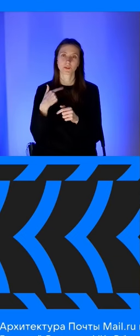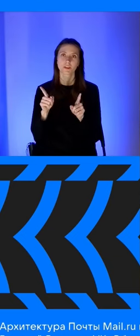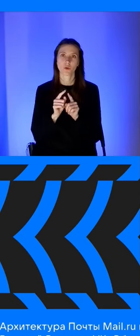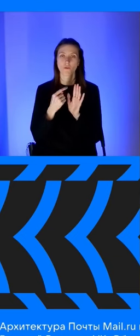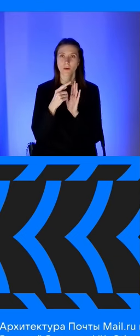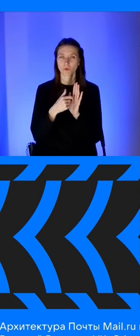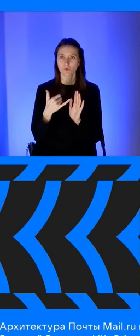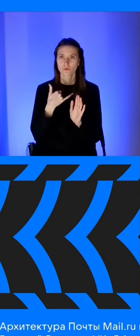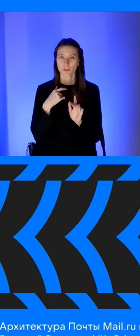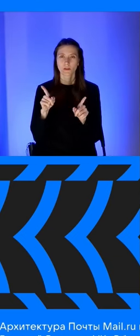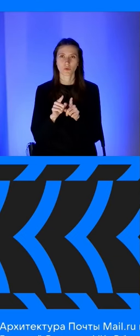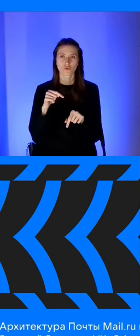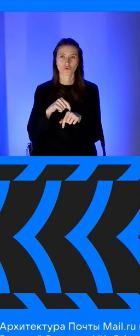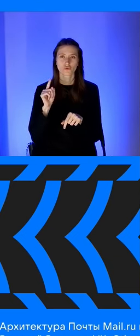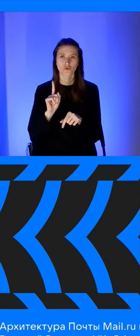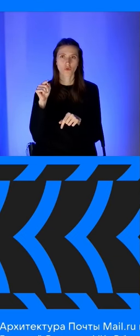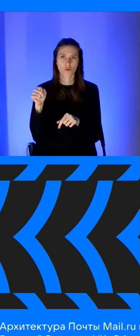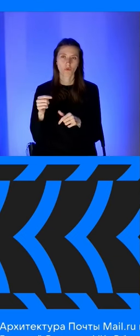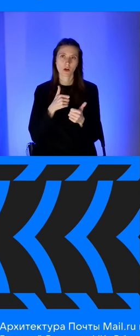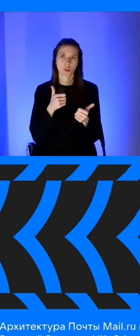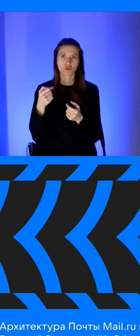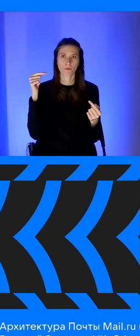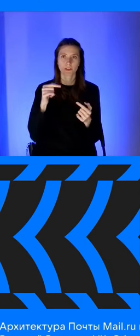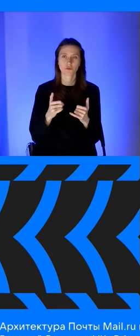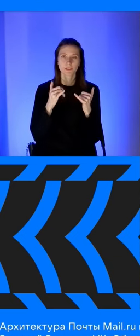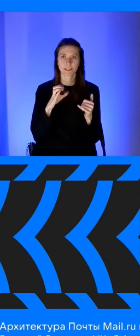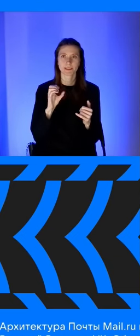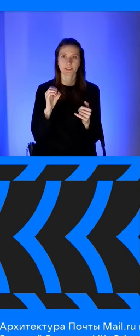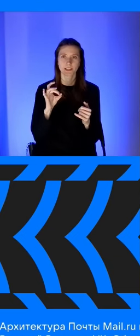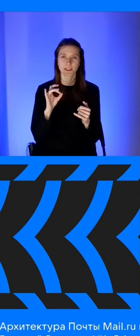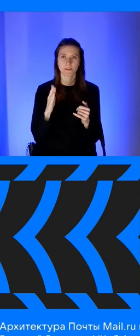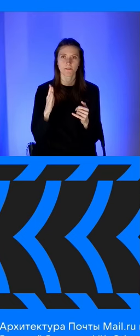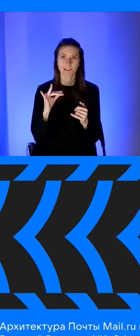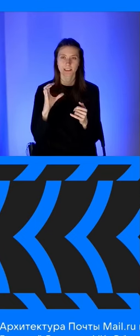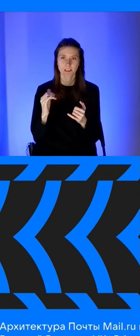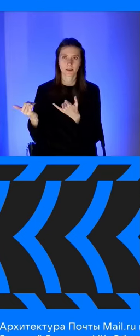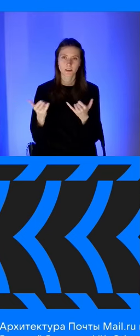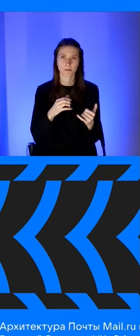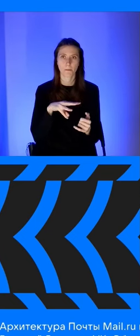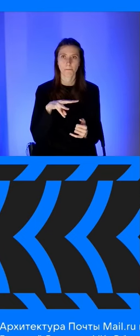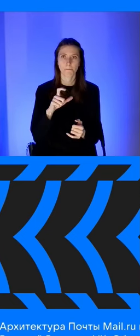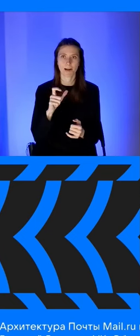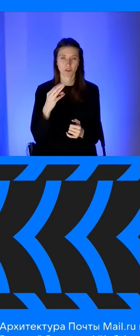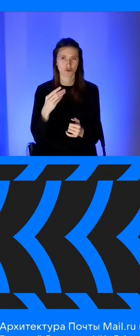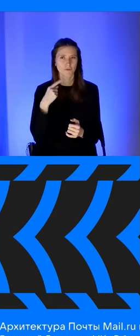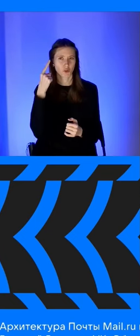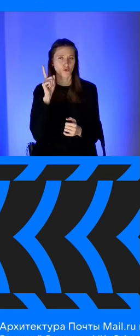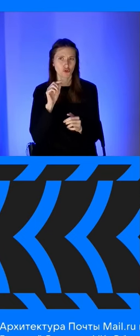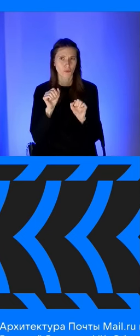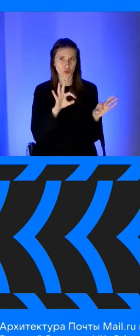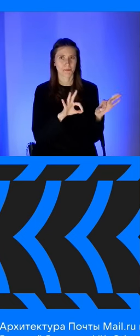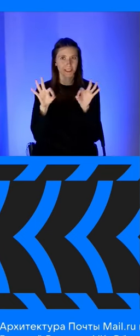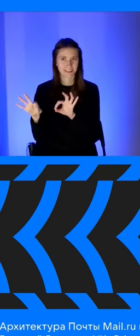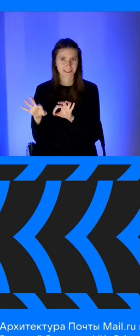вопрос. Такое чувство, что он хорошо подойдет к Service Mesh. Рассматривали ли вариант переезда? Понимаете, в